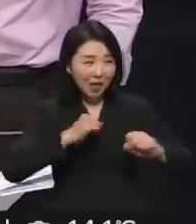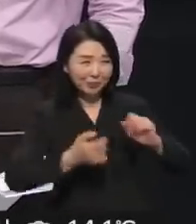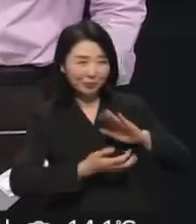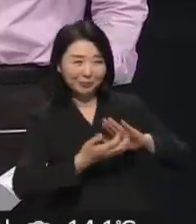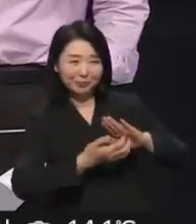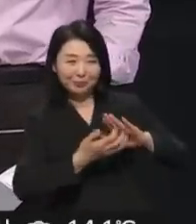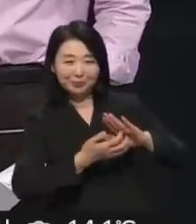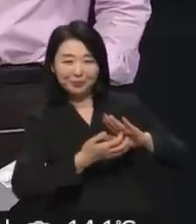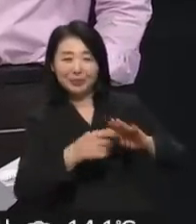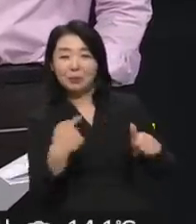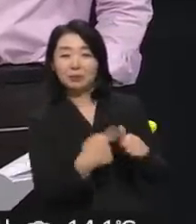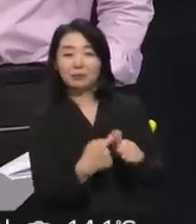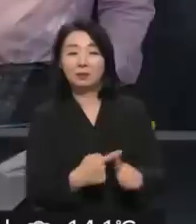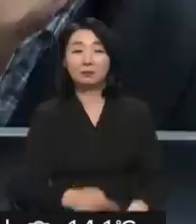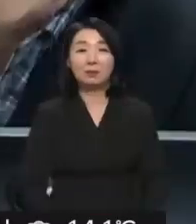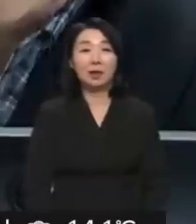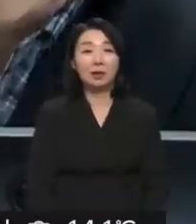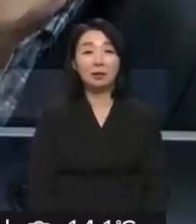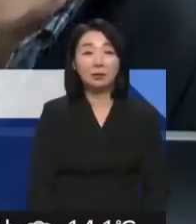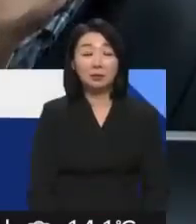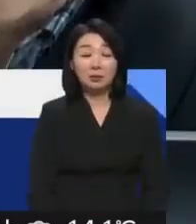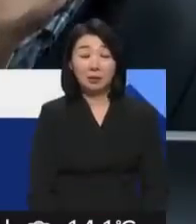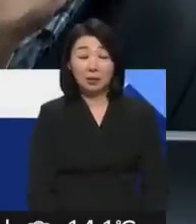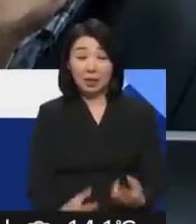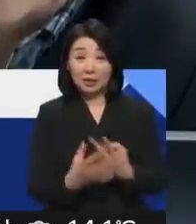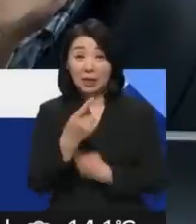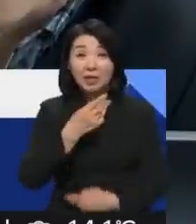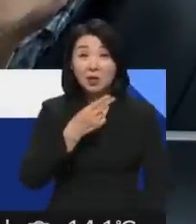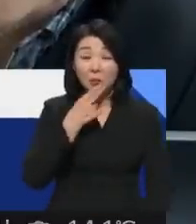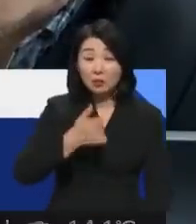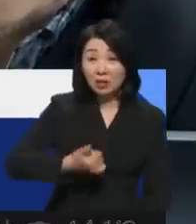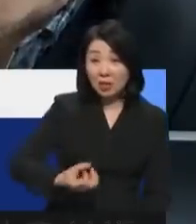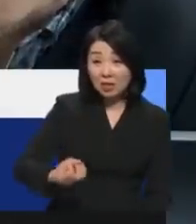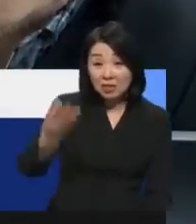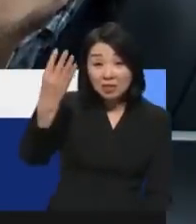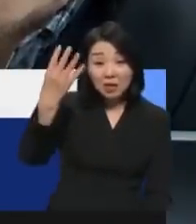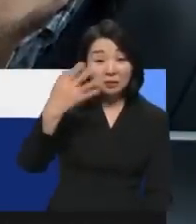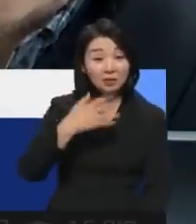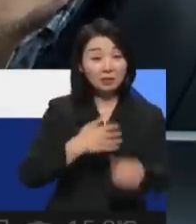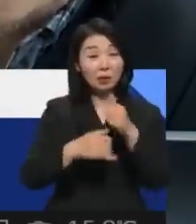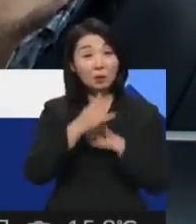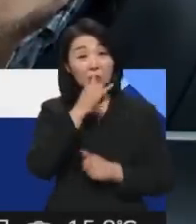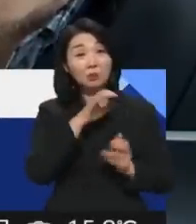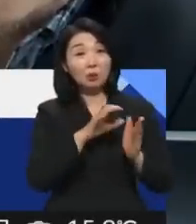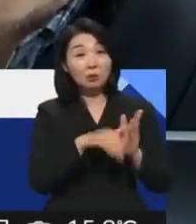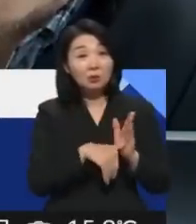깎아내린 셈입니다. 단일화 없이도 이긴다는 상황이 생기는 상황이 되면은